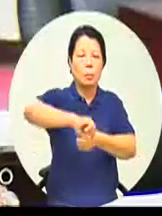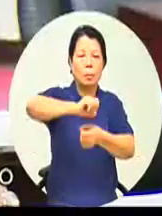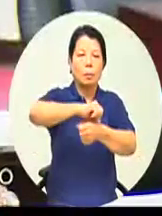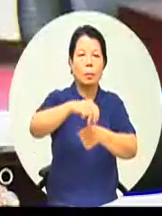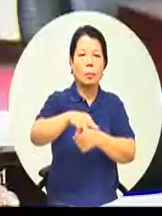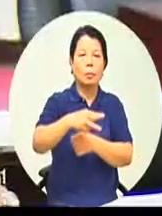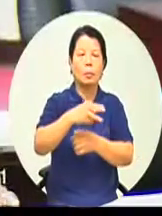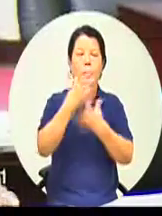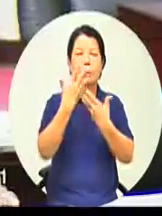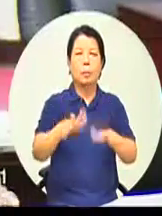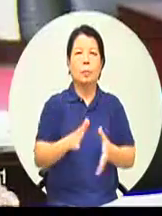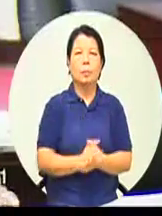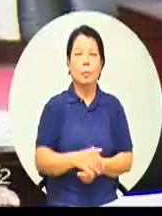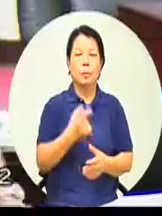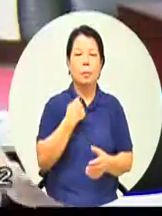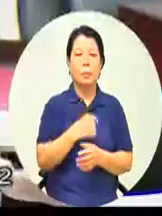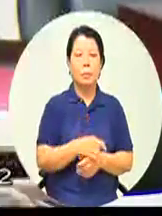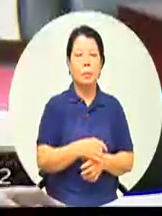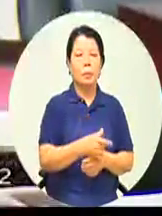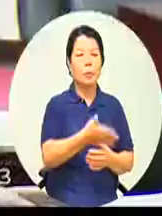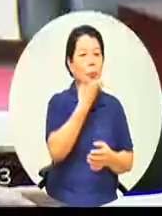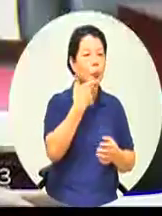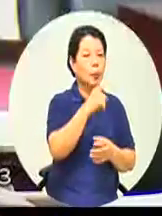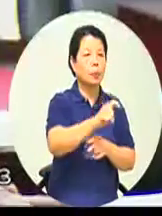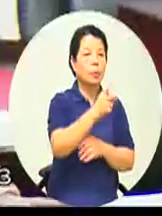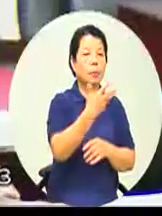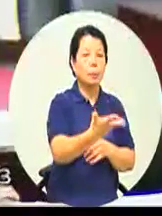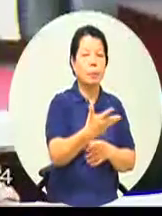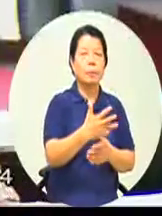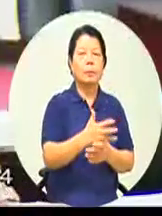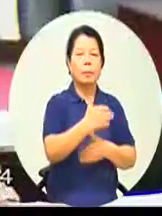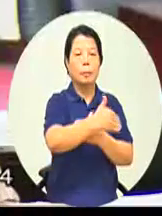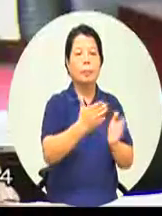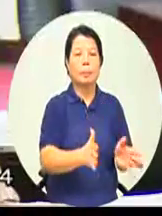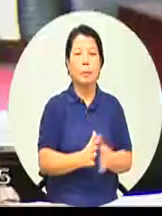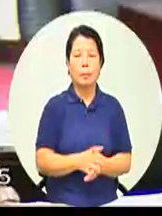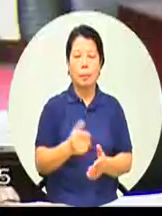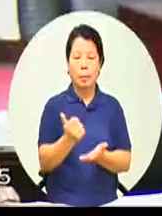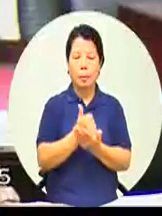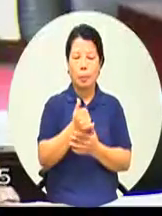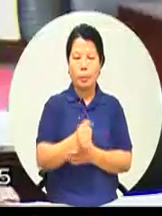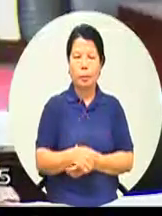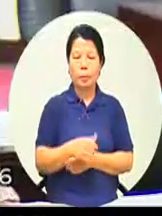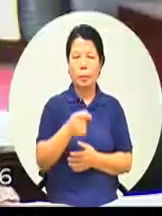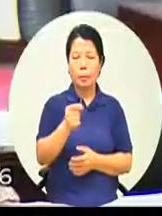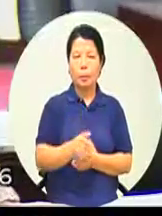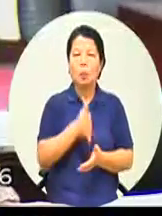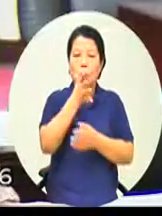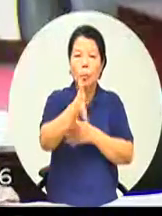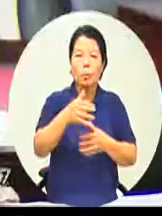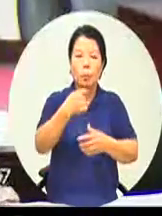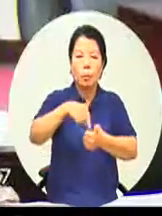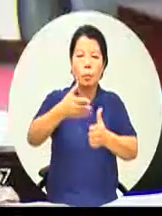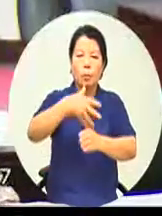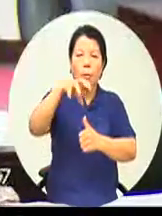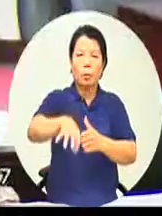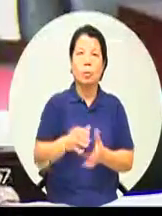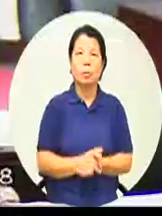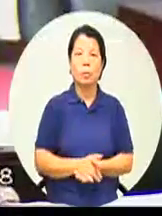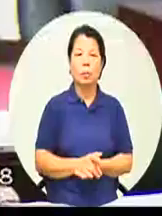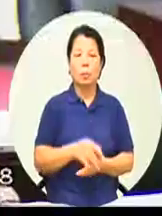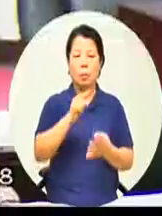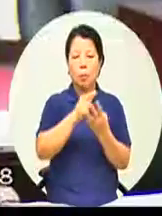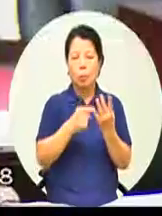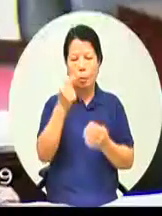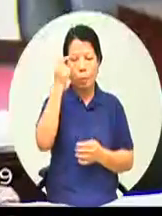的部分要增加18班。那这个部分我想来问教育局，那我提出几个想